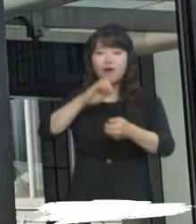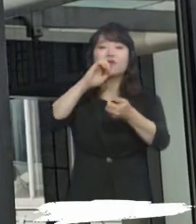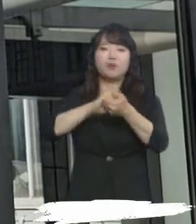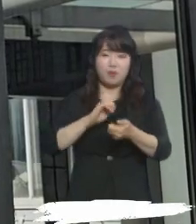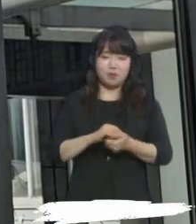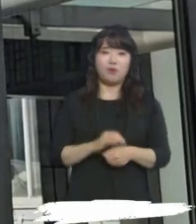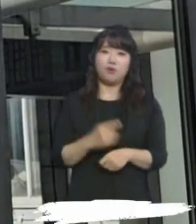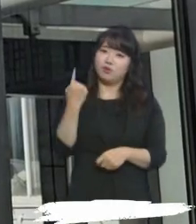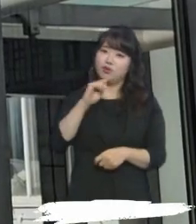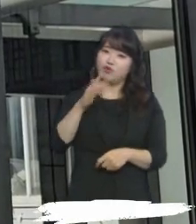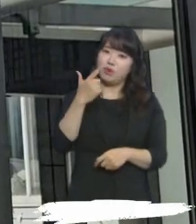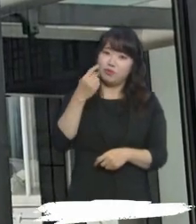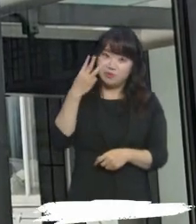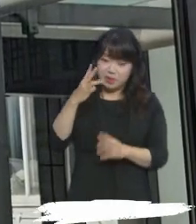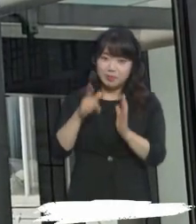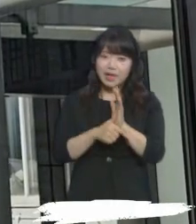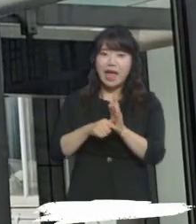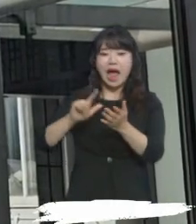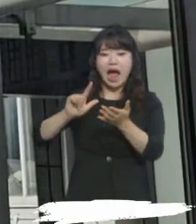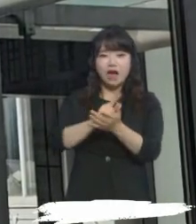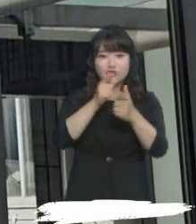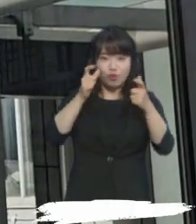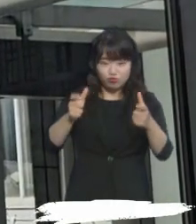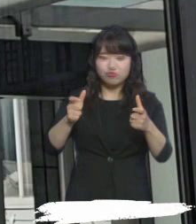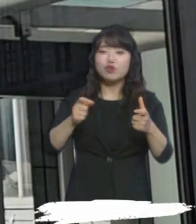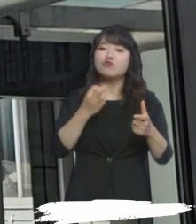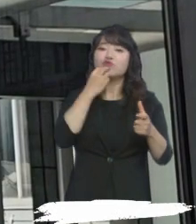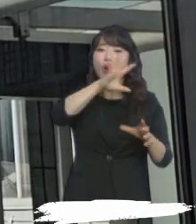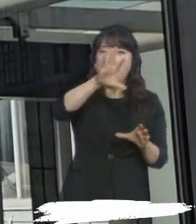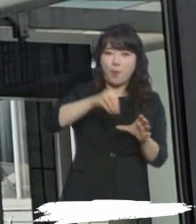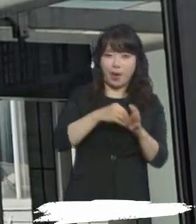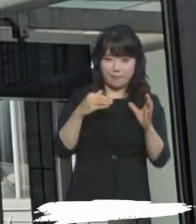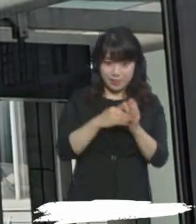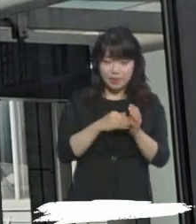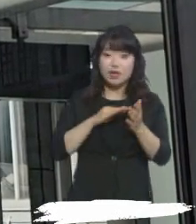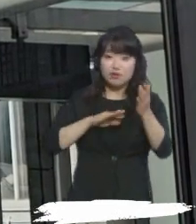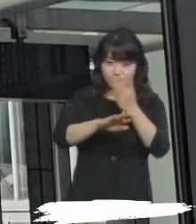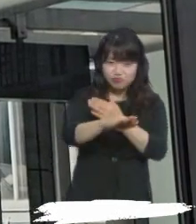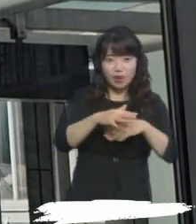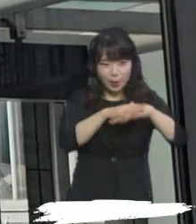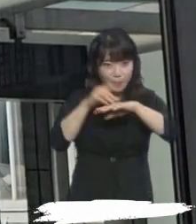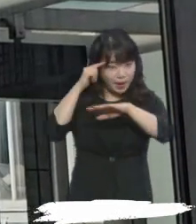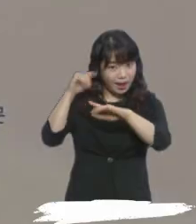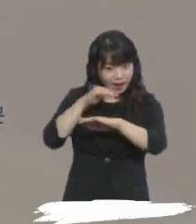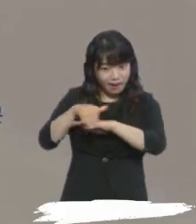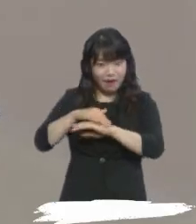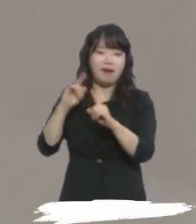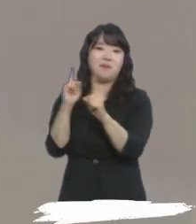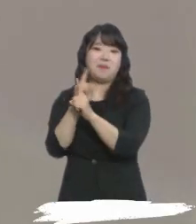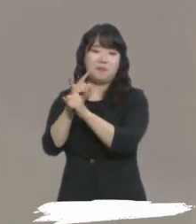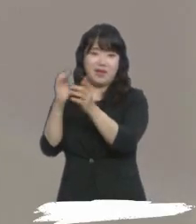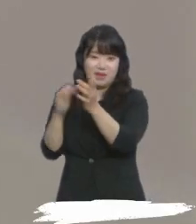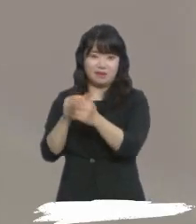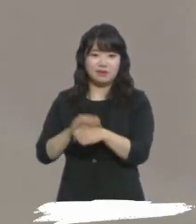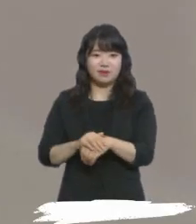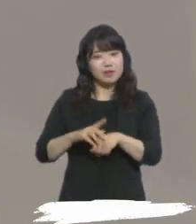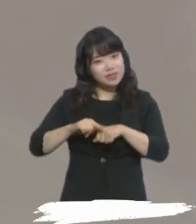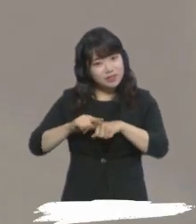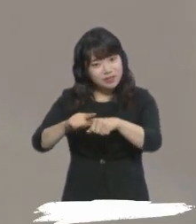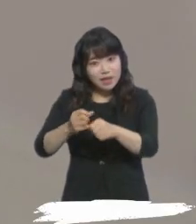1963년 서울로 편입된 강서구는 빠르게 도시화가 진행됐습니다. 우리가 잊고 살았던 것은